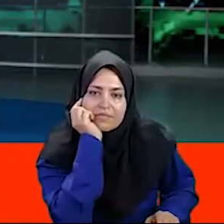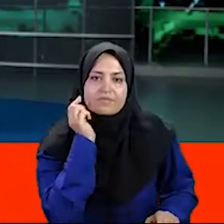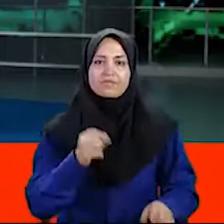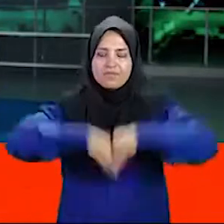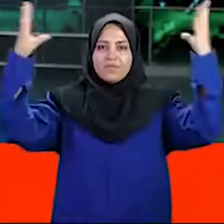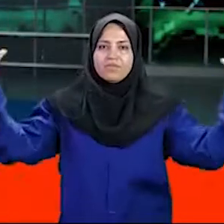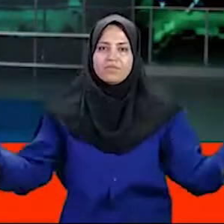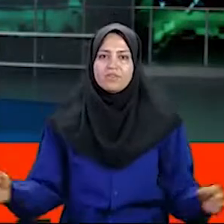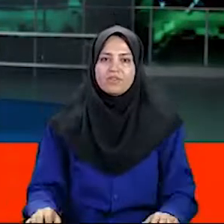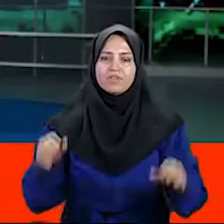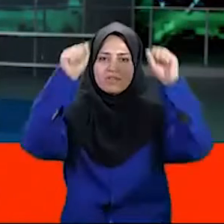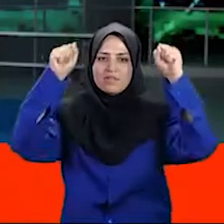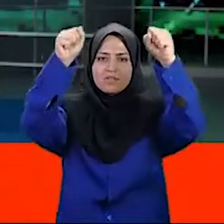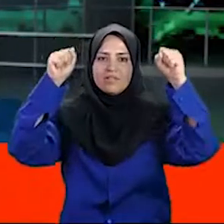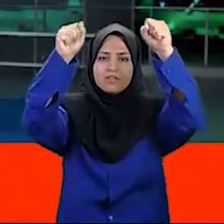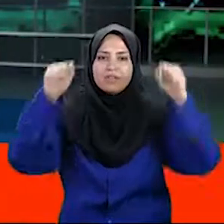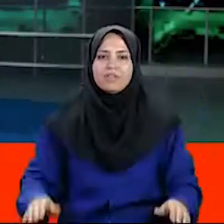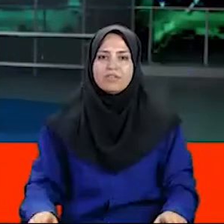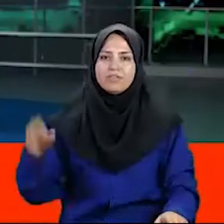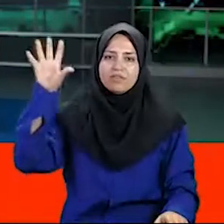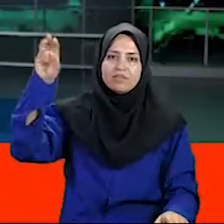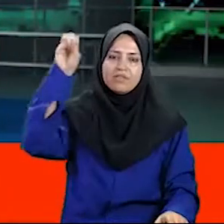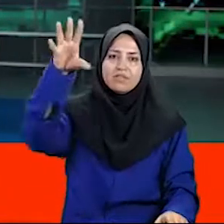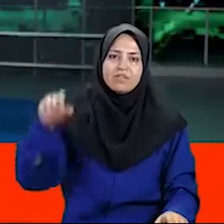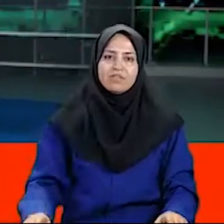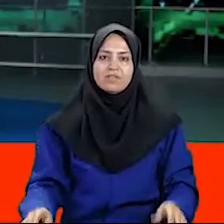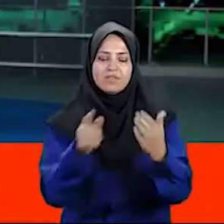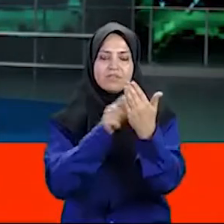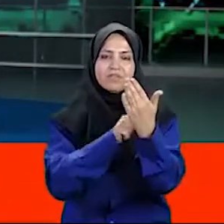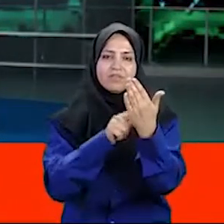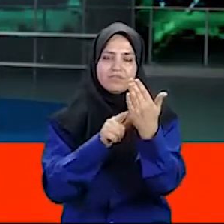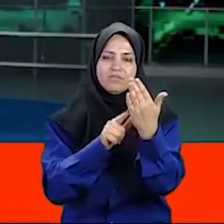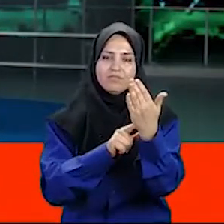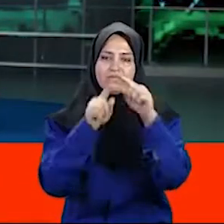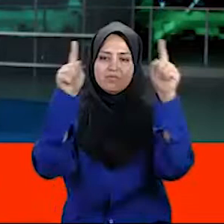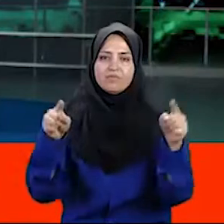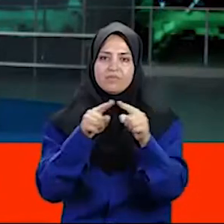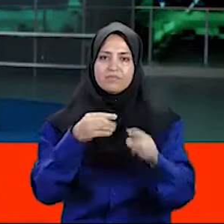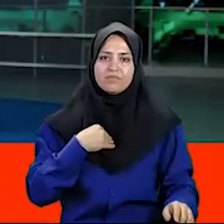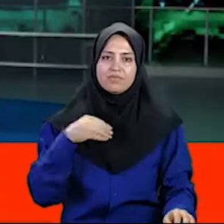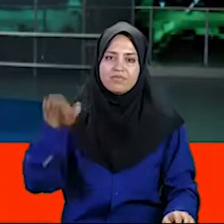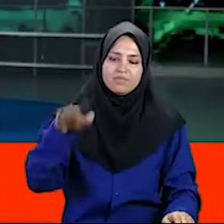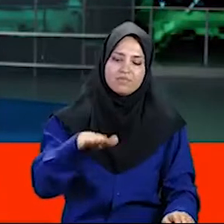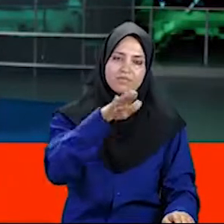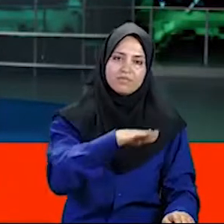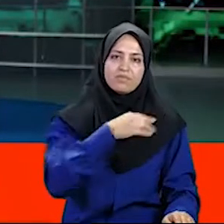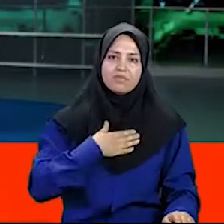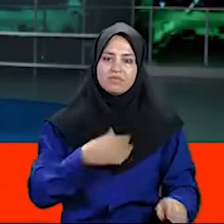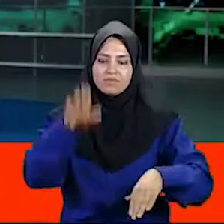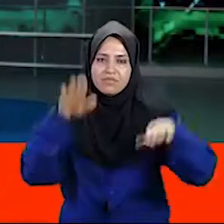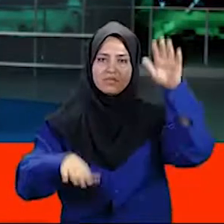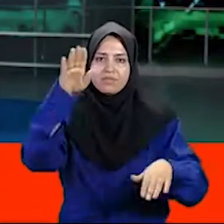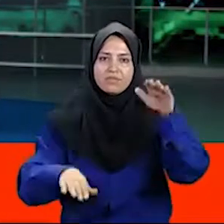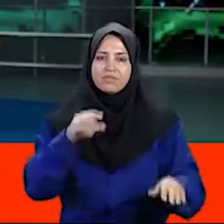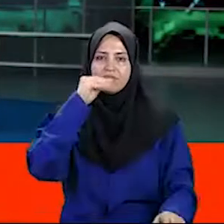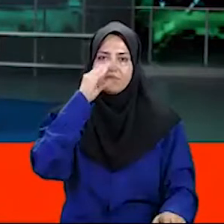مبتکرانه، منهدمانه و حماسه آفرینانه، پرچم امریکا، مدارک اصلی تحصیلی و گرین کارد خود و فرزندان